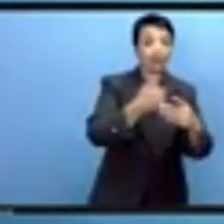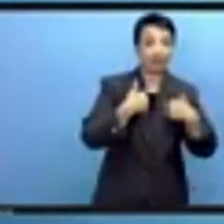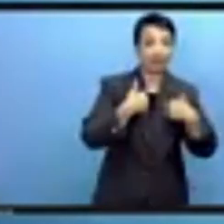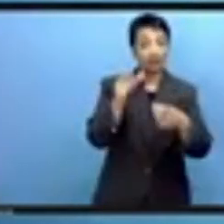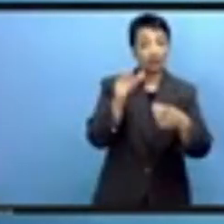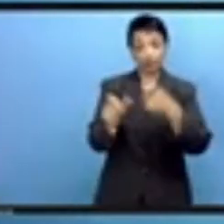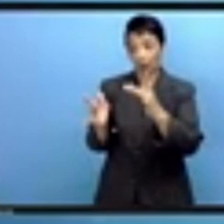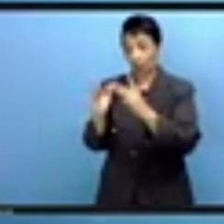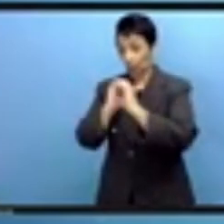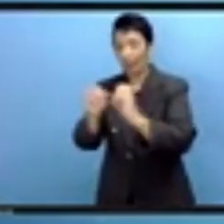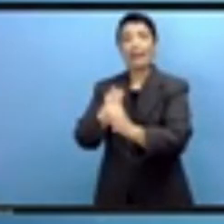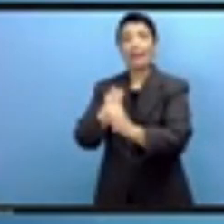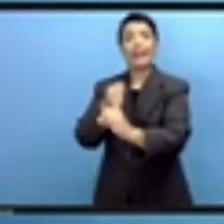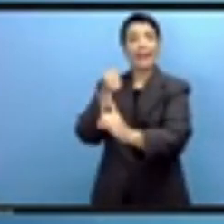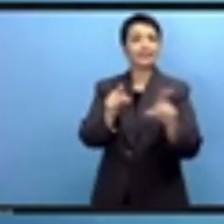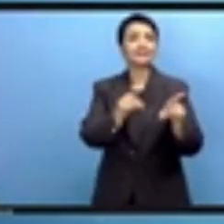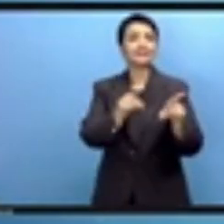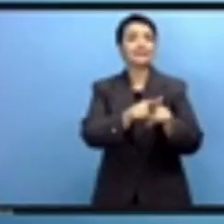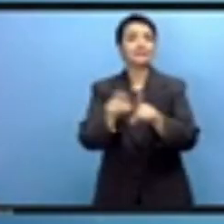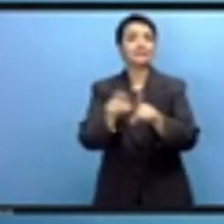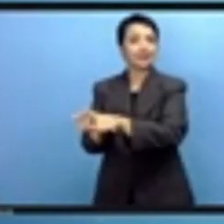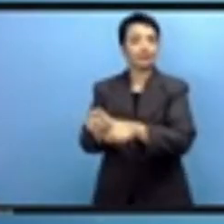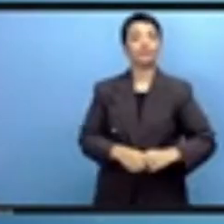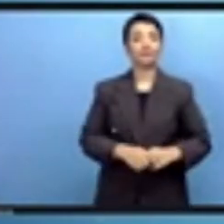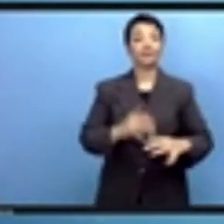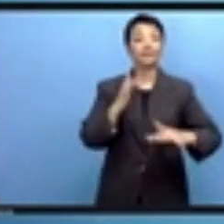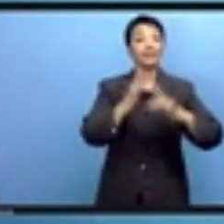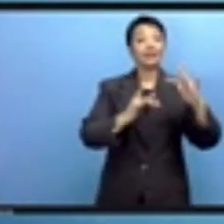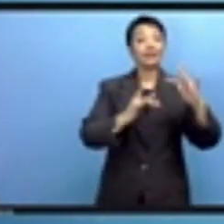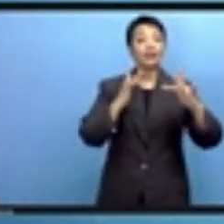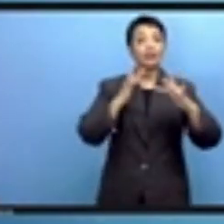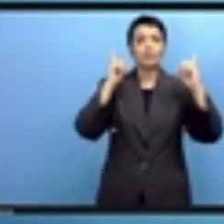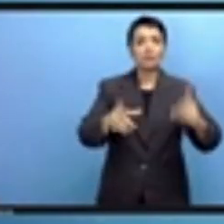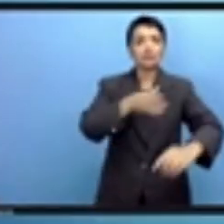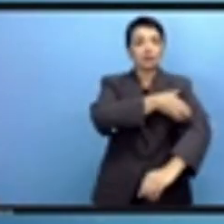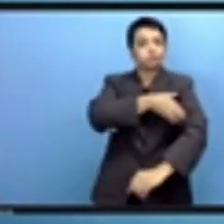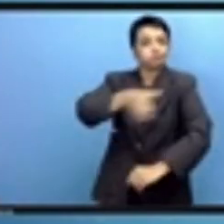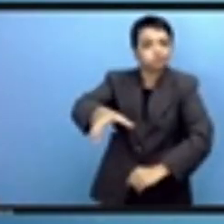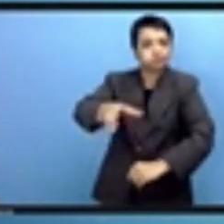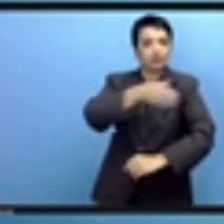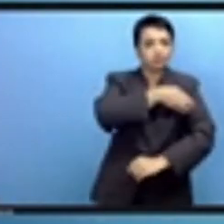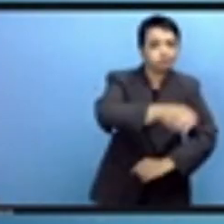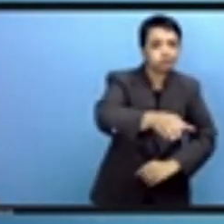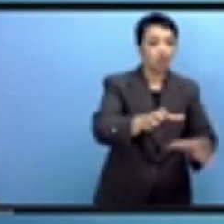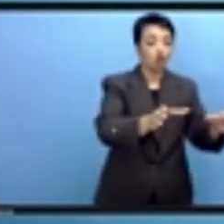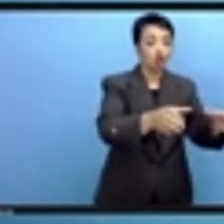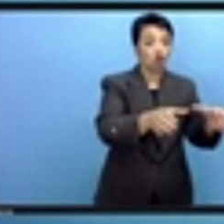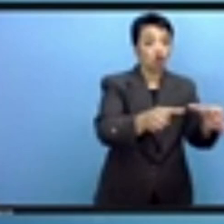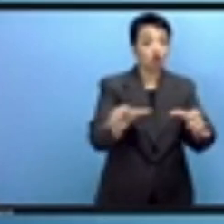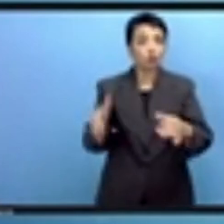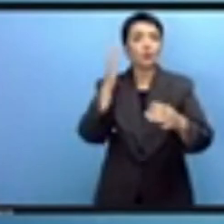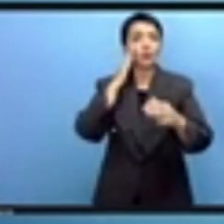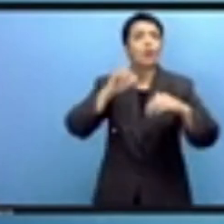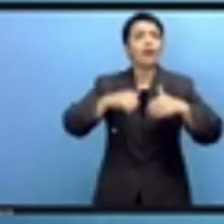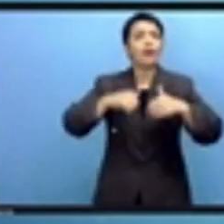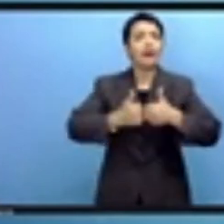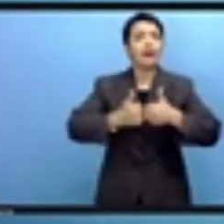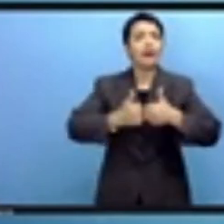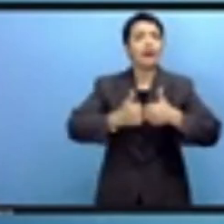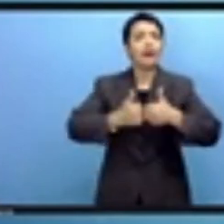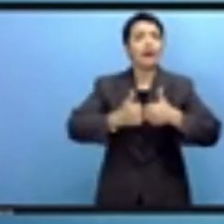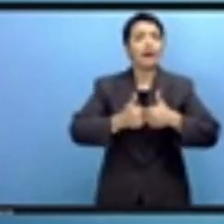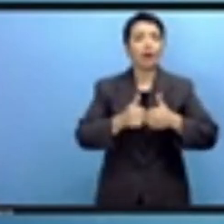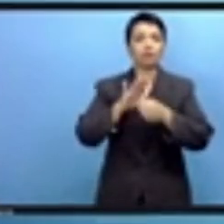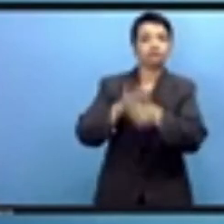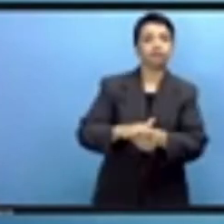人还没能够被链接，还不能够上网。我们看到互联